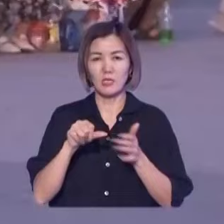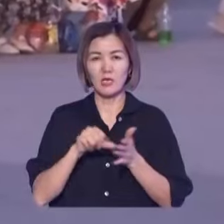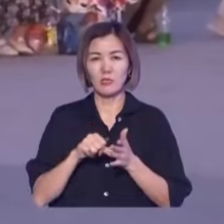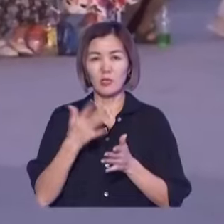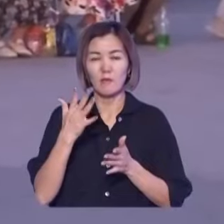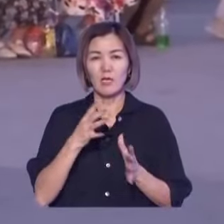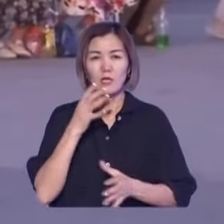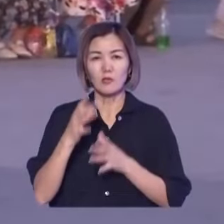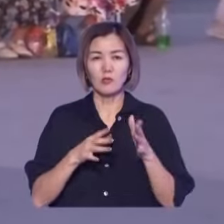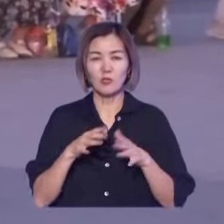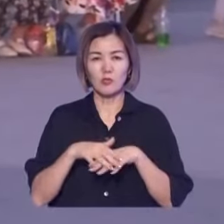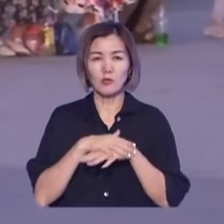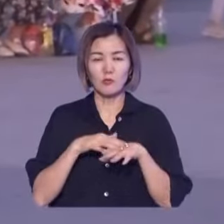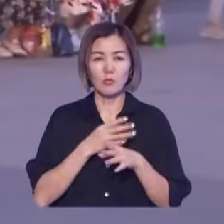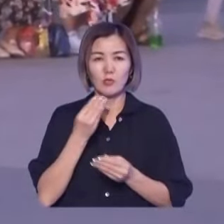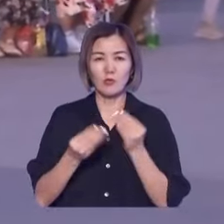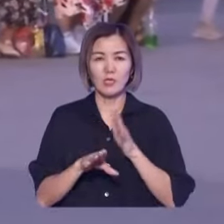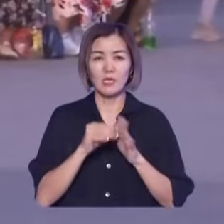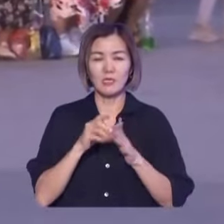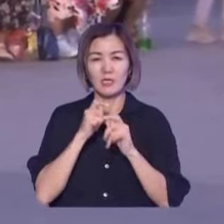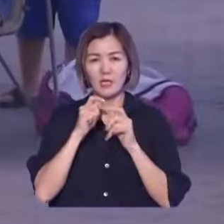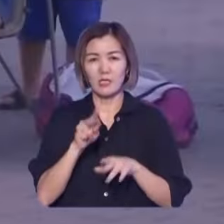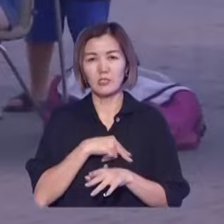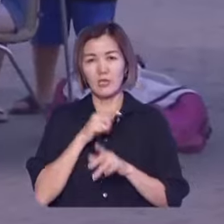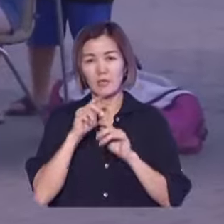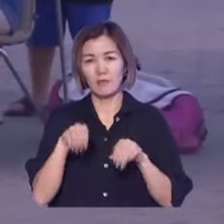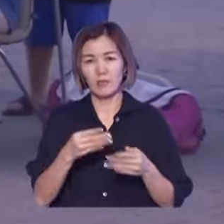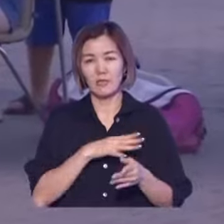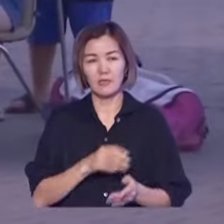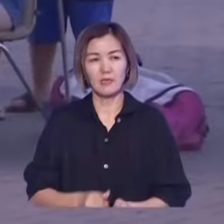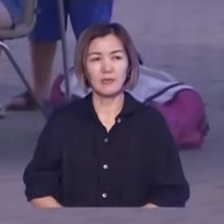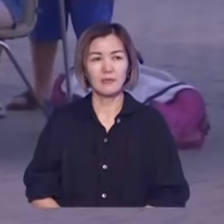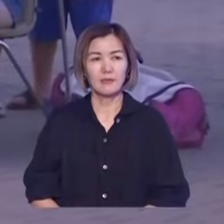5-ші дүниежүзілік көшпенділер ойынына іріктелініп, ақшалай сыйақыға ие болды.